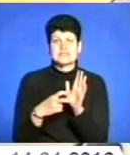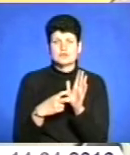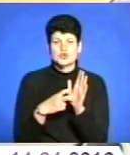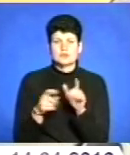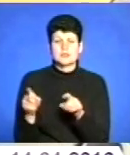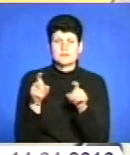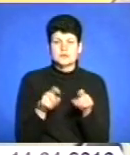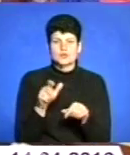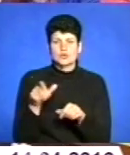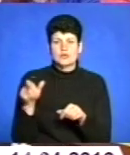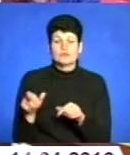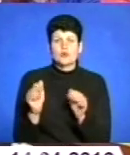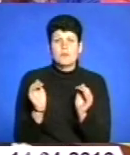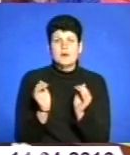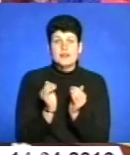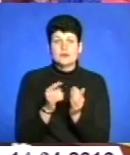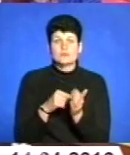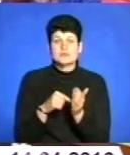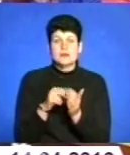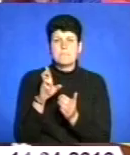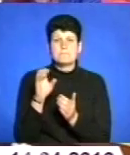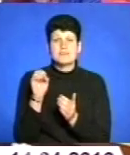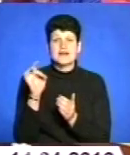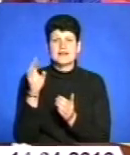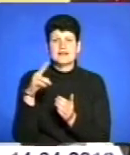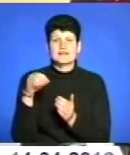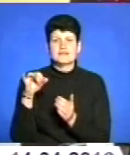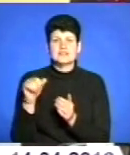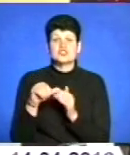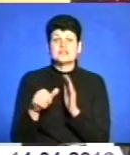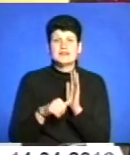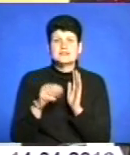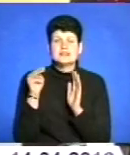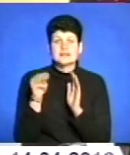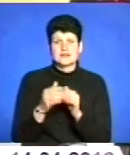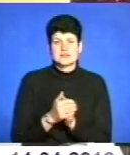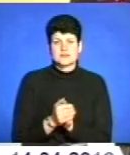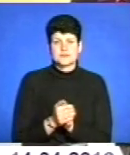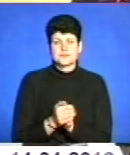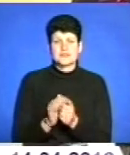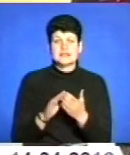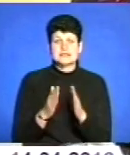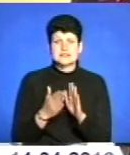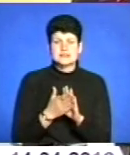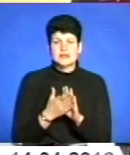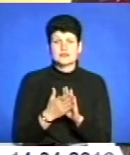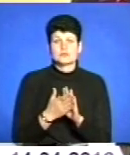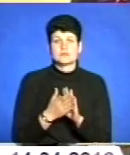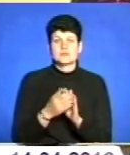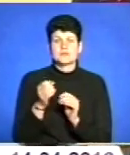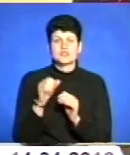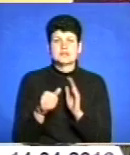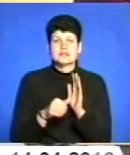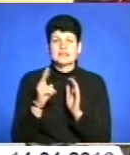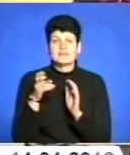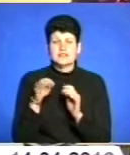переміщених осіб, то в такому маленькому містечку, як Бердянськ, 16 тисяч. Станом на 12 квітня 2016 року в Тернопільській